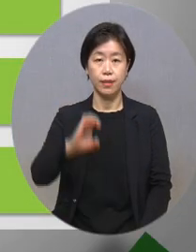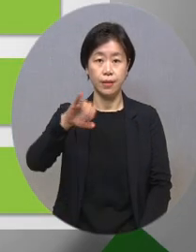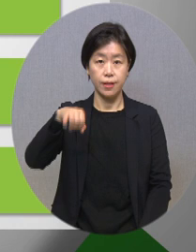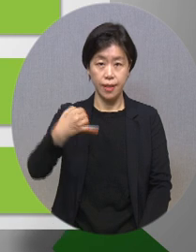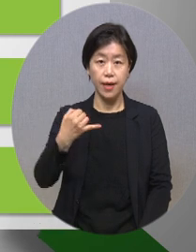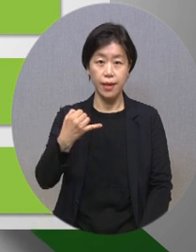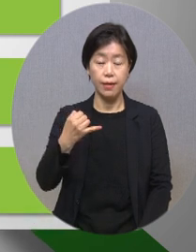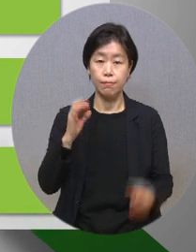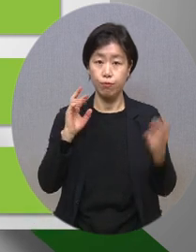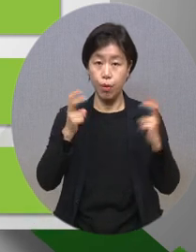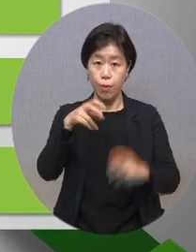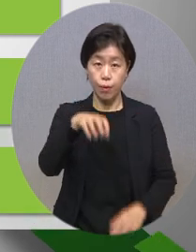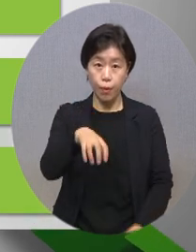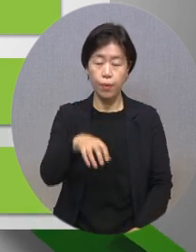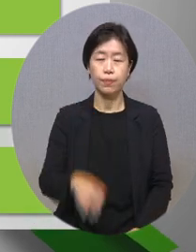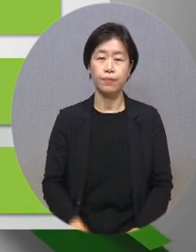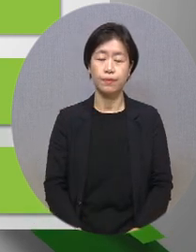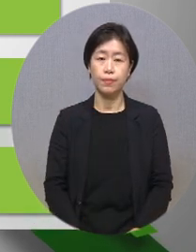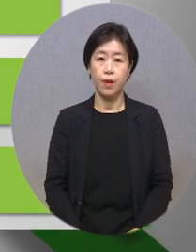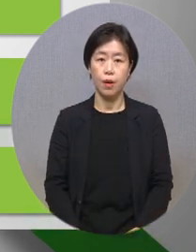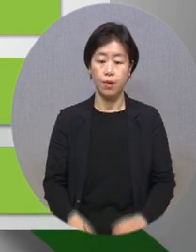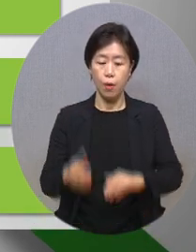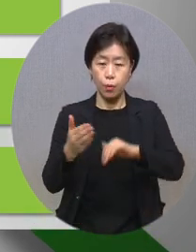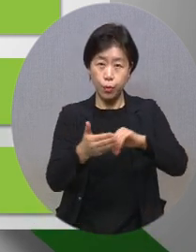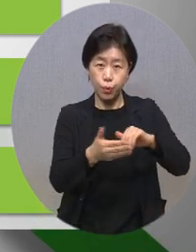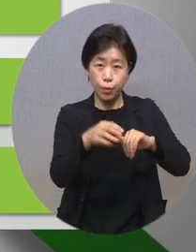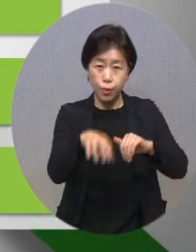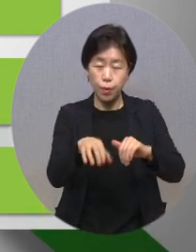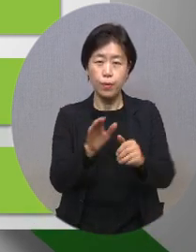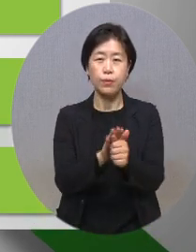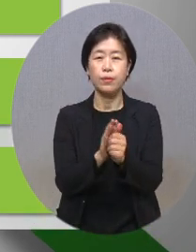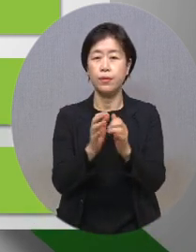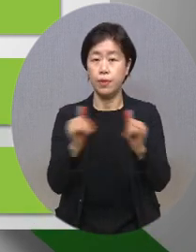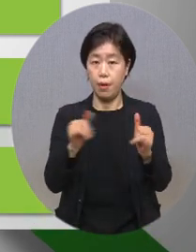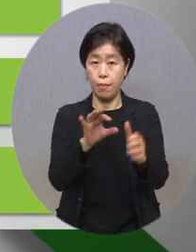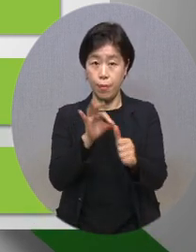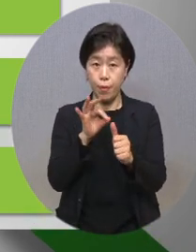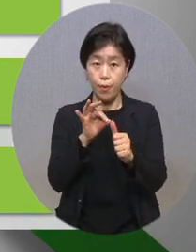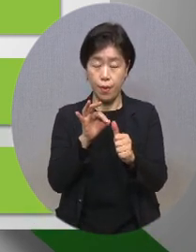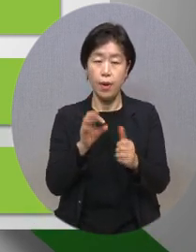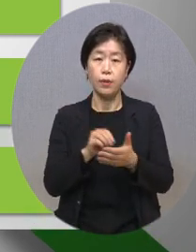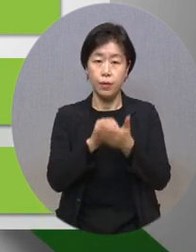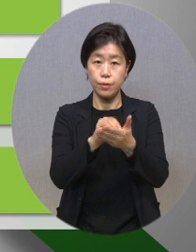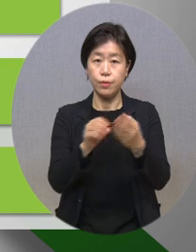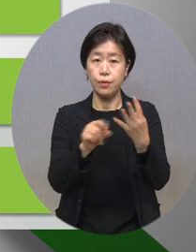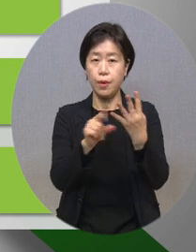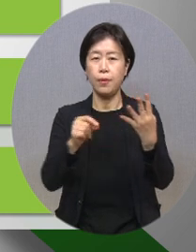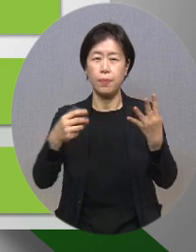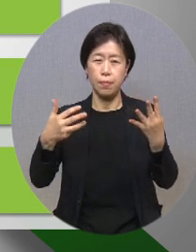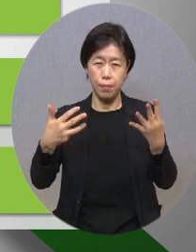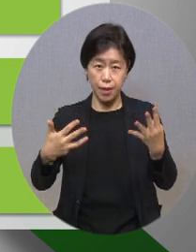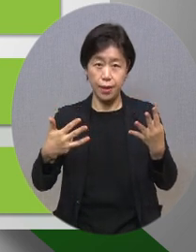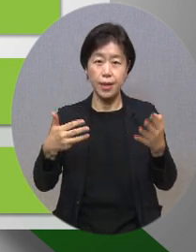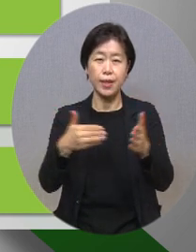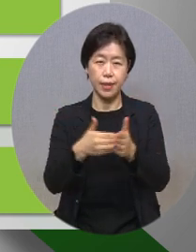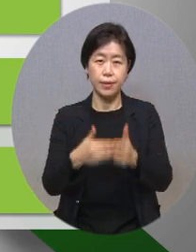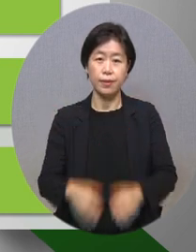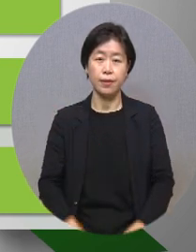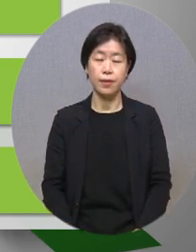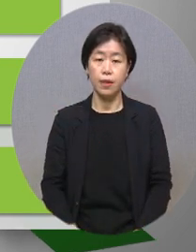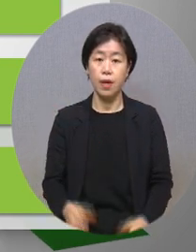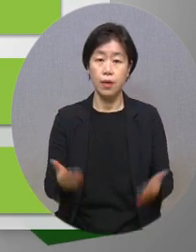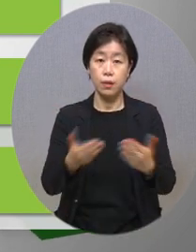CJ 프레시웨이 주식회사에서 주방 보조원을 모집합니다. 접수 마감일은 4월 8일까지며 근무지는